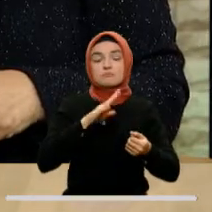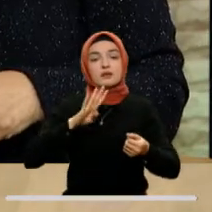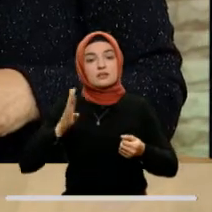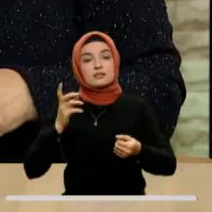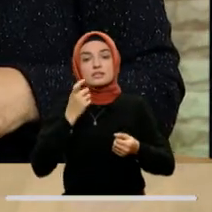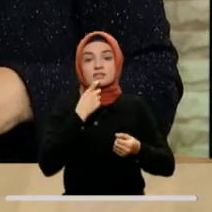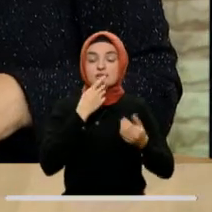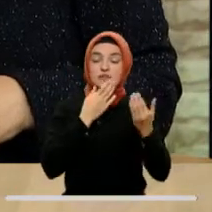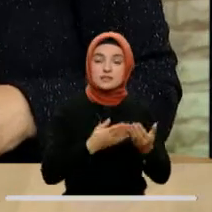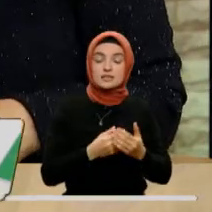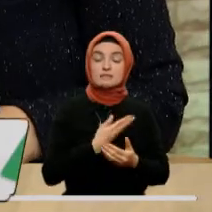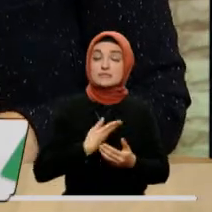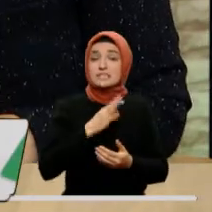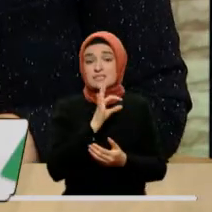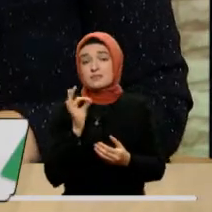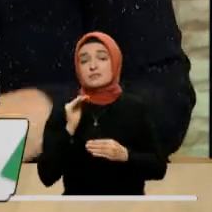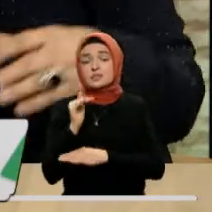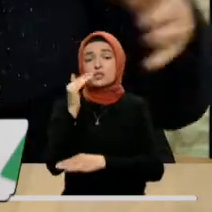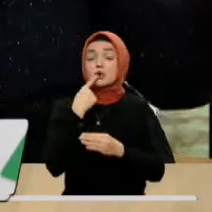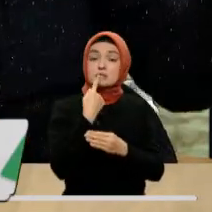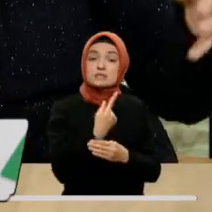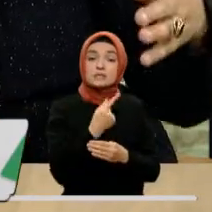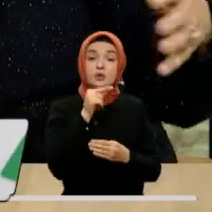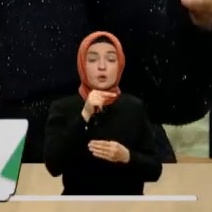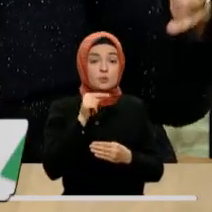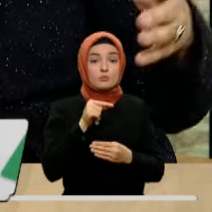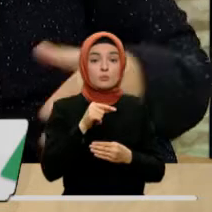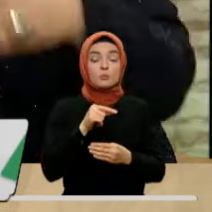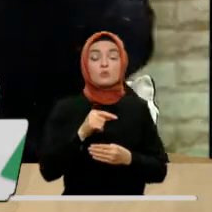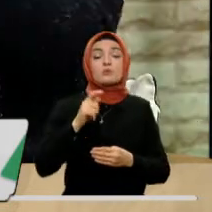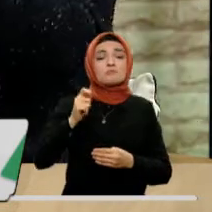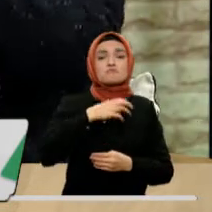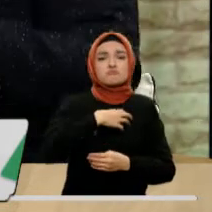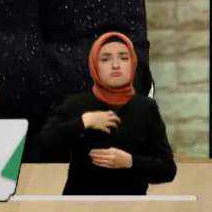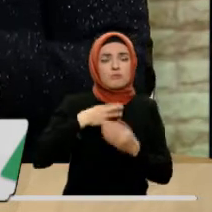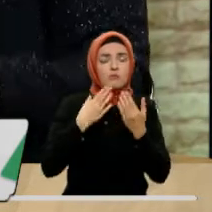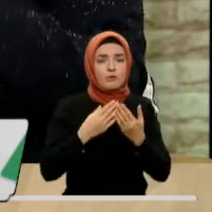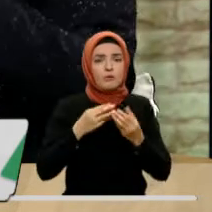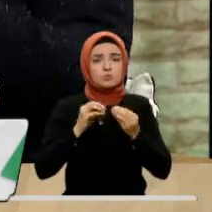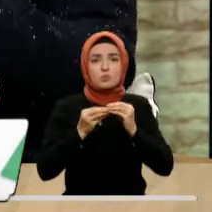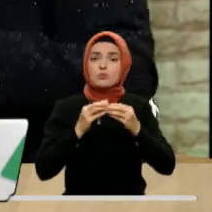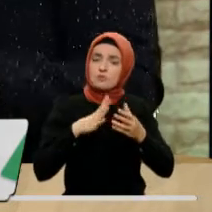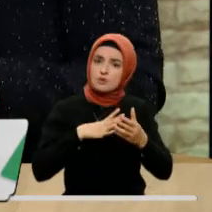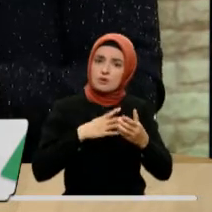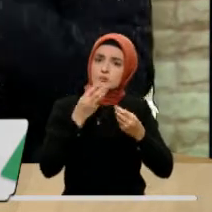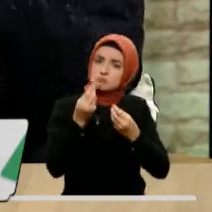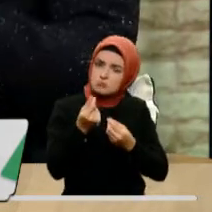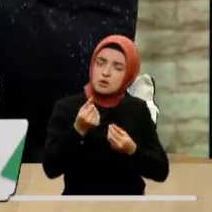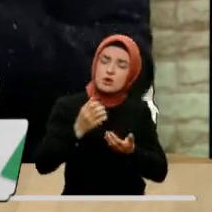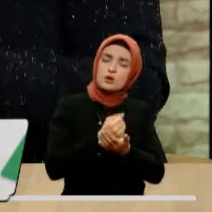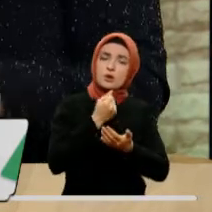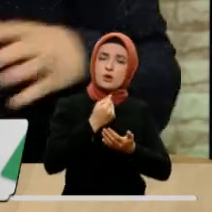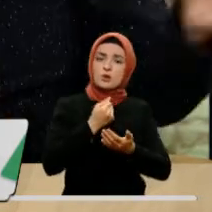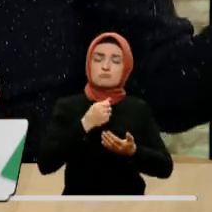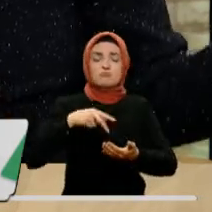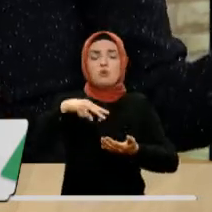uyuyoruz hocam böyle yorumlarda. Sevgisiz yaşıyorum. İşte bir sürü kayınvalide problemlerini çektim. Sen de para da kazanıyorsun. Ekonomik özgürlüğün de var. Ayakların